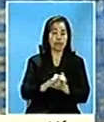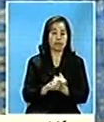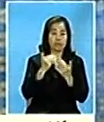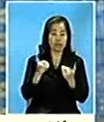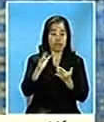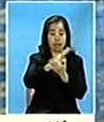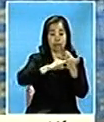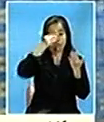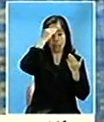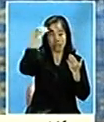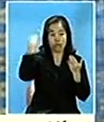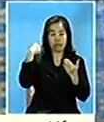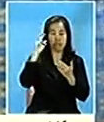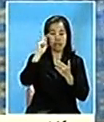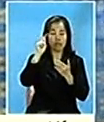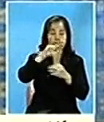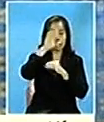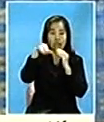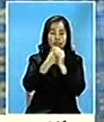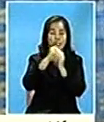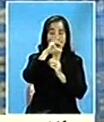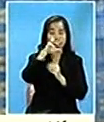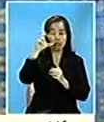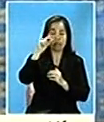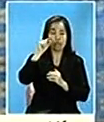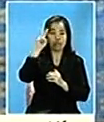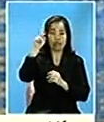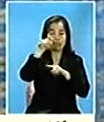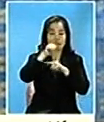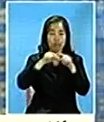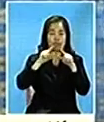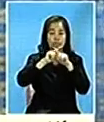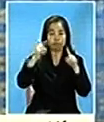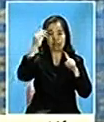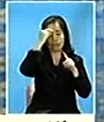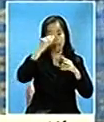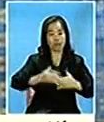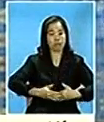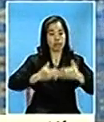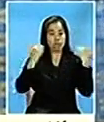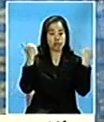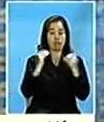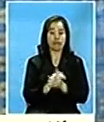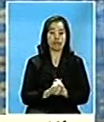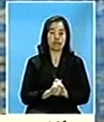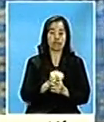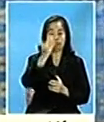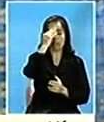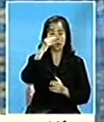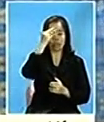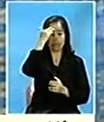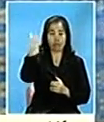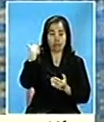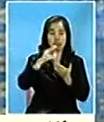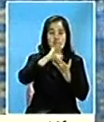าธารณะ 220% น่ากลัวไหมครับแต่ญี่ปุ่นอยู่สบาย 1. ญี่ปุ่นลงทุนต่างประเท